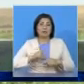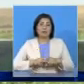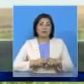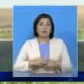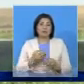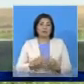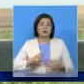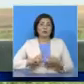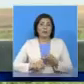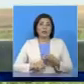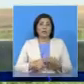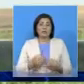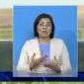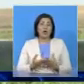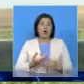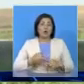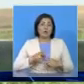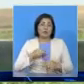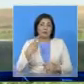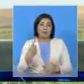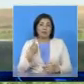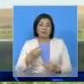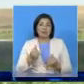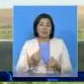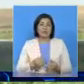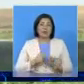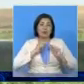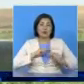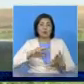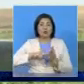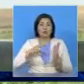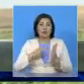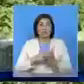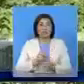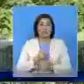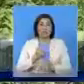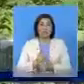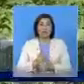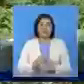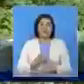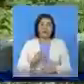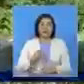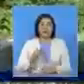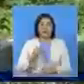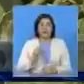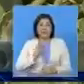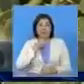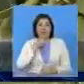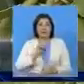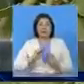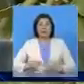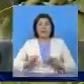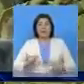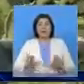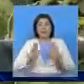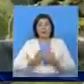беретініне байланысты. Сол себепті алдымен түскен табысқа қарай жұмыс жоспарын нақтылаймыз. Сабыржан ата кәсіпті артыңнан ерген ұрпағыңа